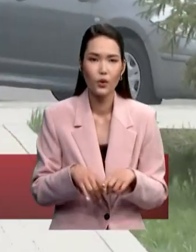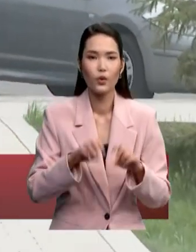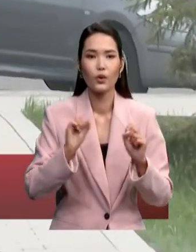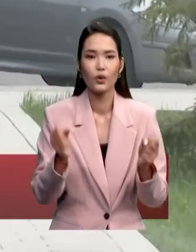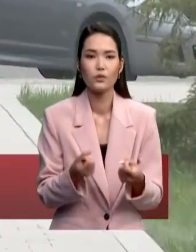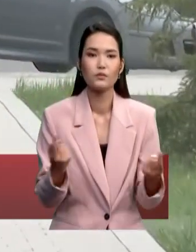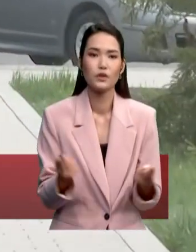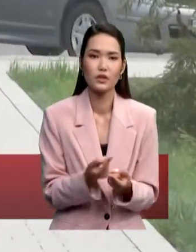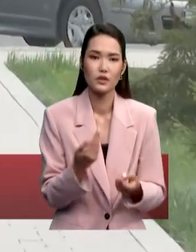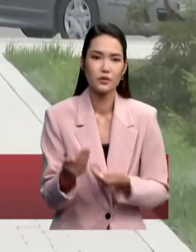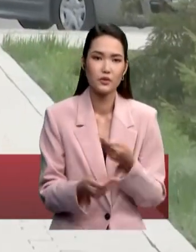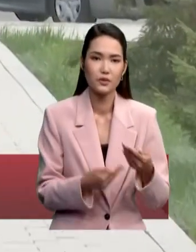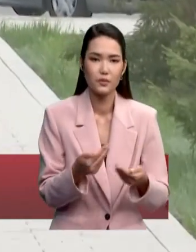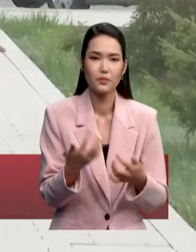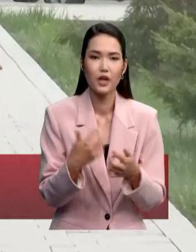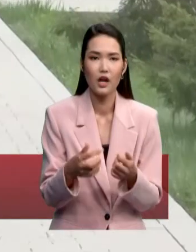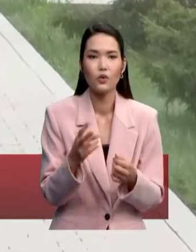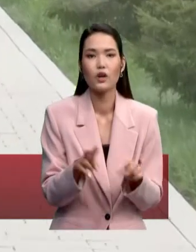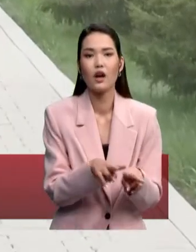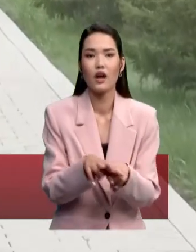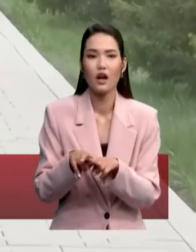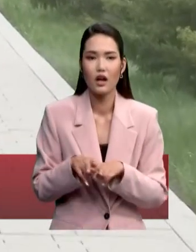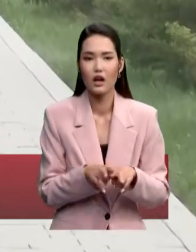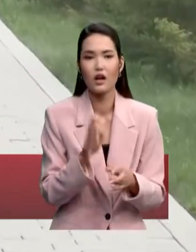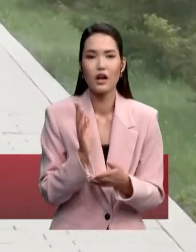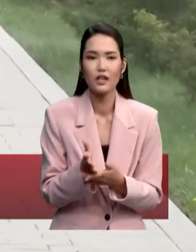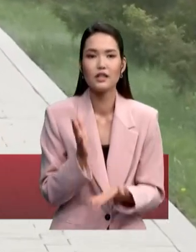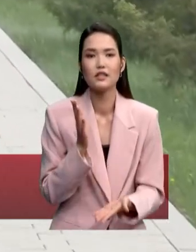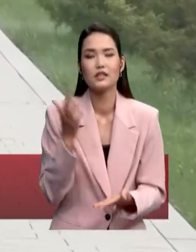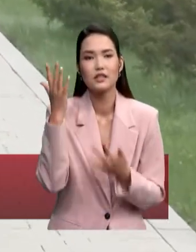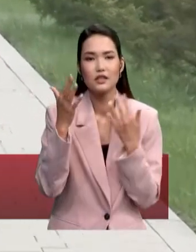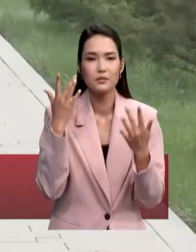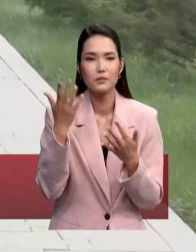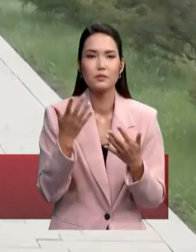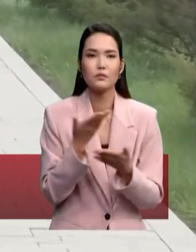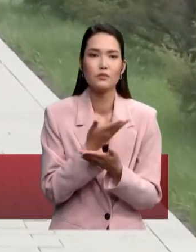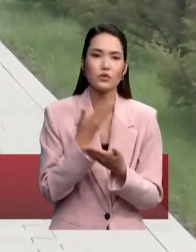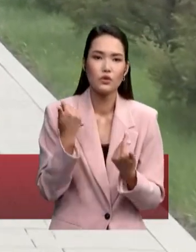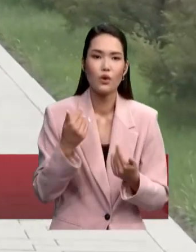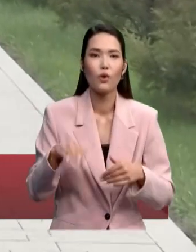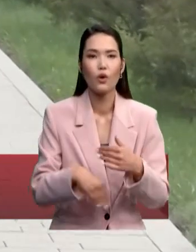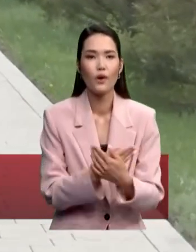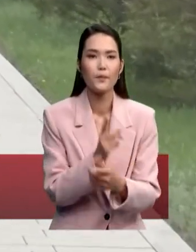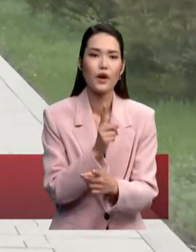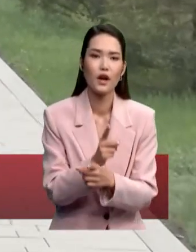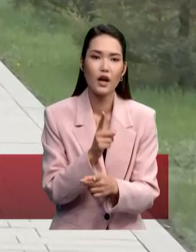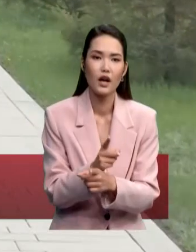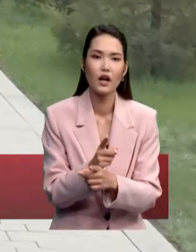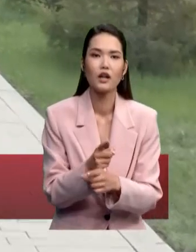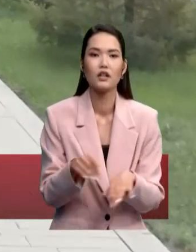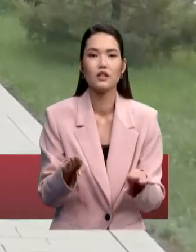я, пешком. Динамика у нас одинаковая. И здесь смысл новых ограничений, запретов и